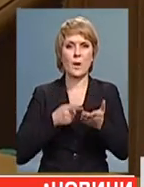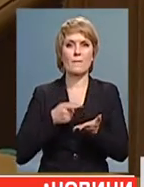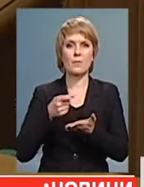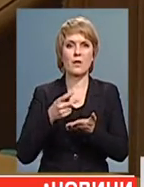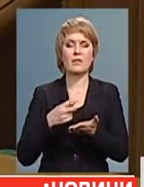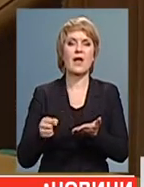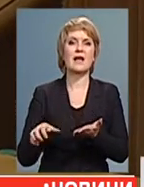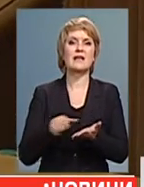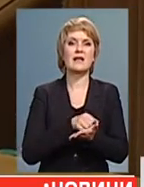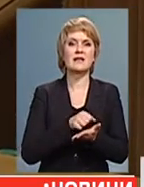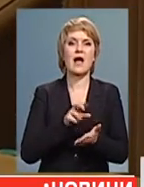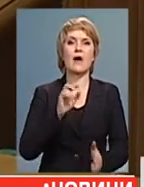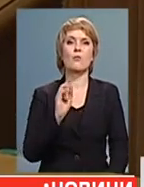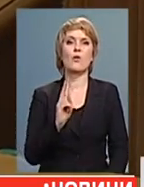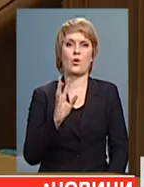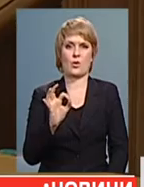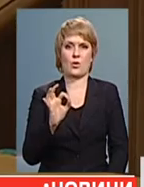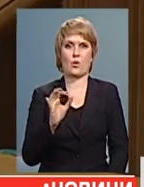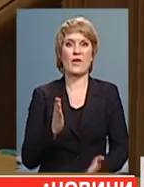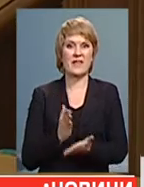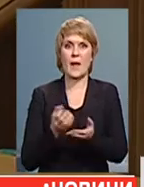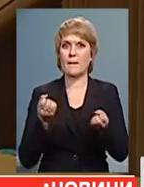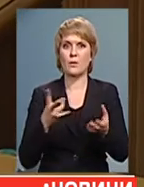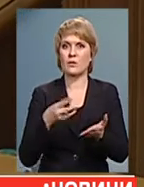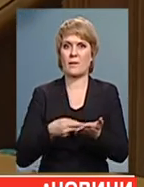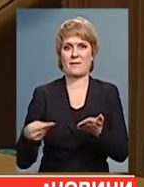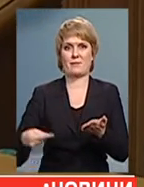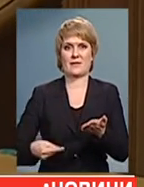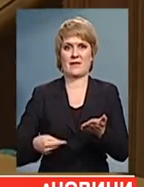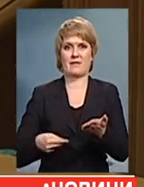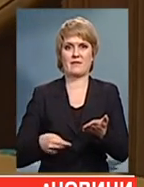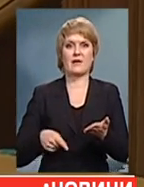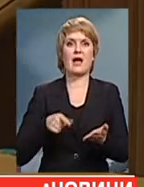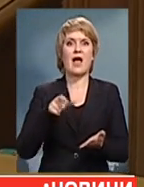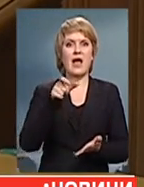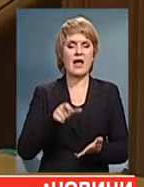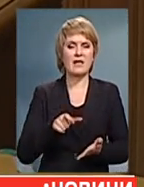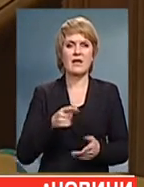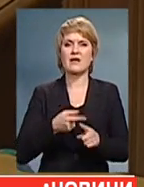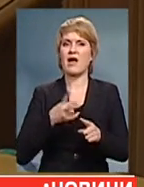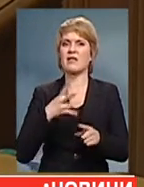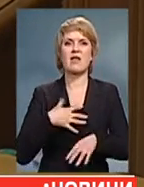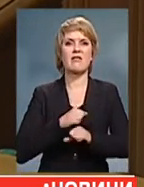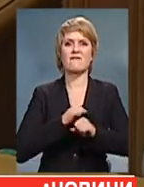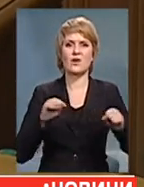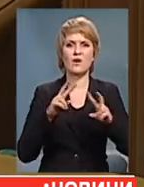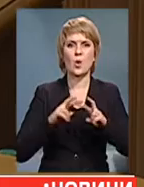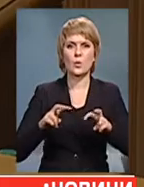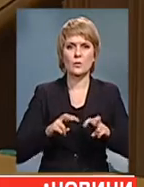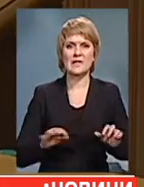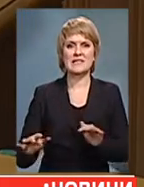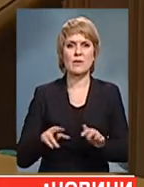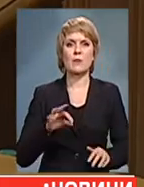пана Бойка. В нього є це подання, він його просто не підписав. Це той генеральний прокурор, який не наважився розслідувати справи